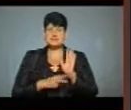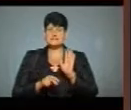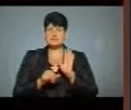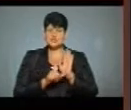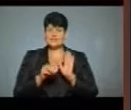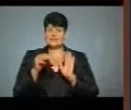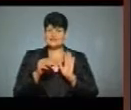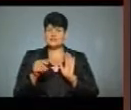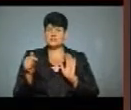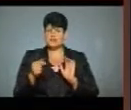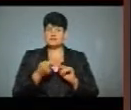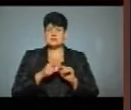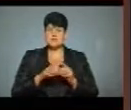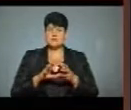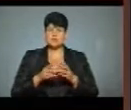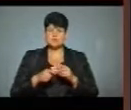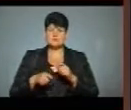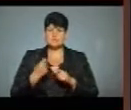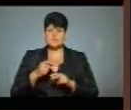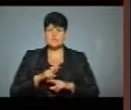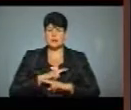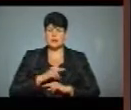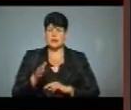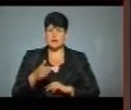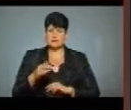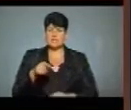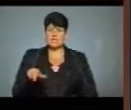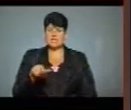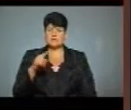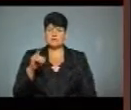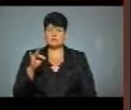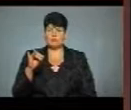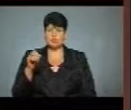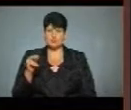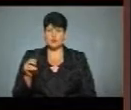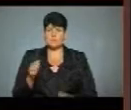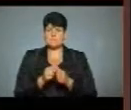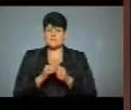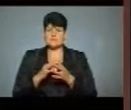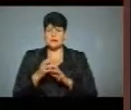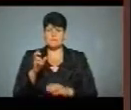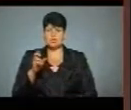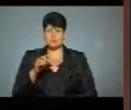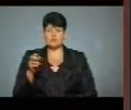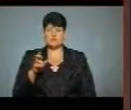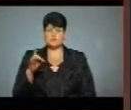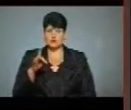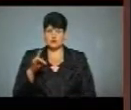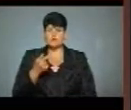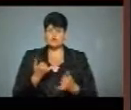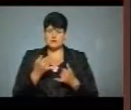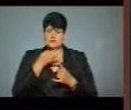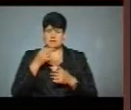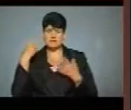76 тисяч гривень – така сума збитків через загибель риби в річці Збруч поблизу села Бережанка Борщівського району. Про це сьогодні повідомив начальник